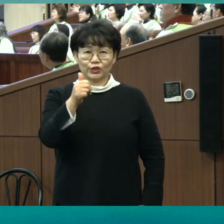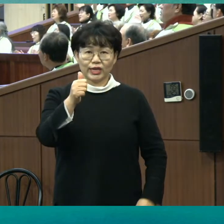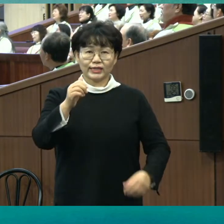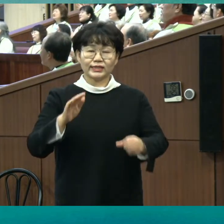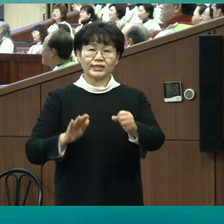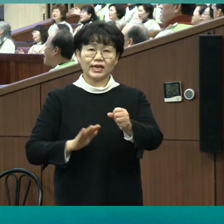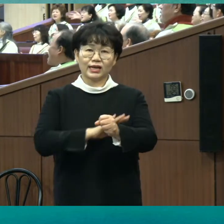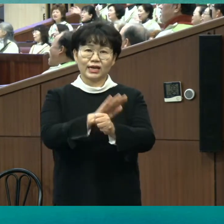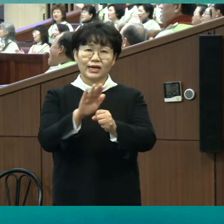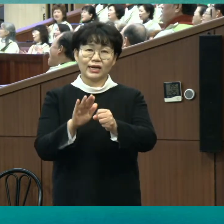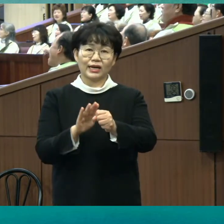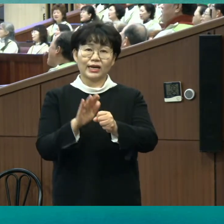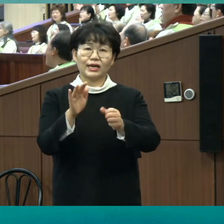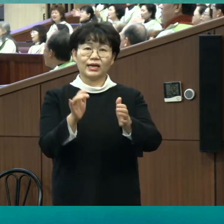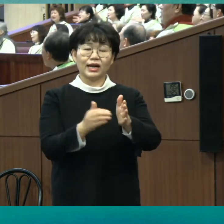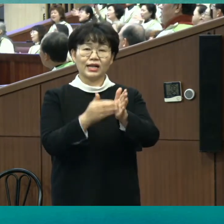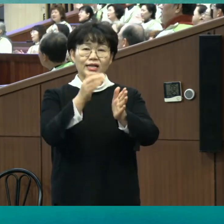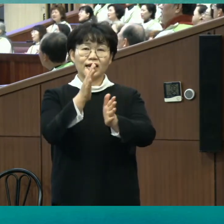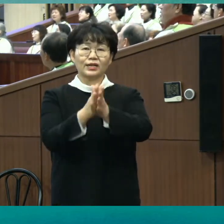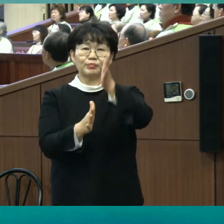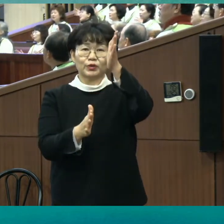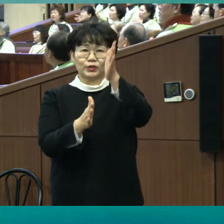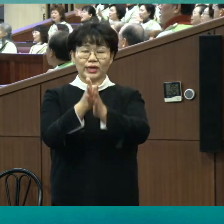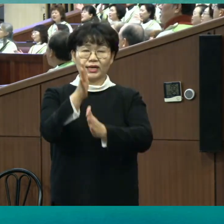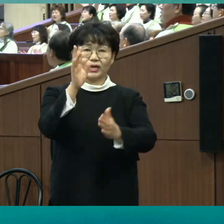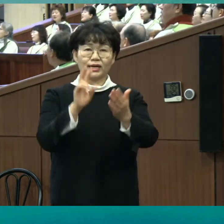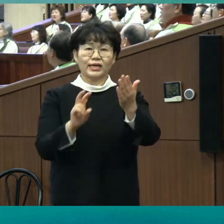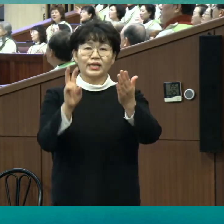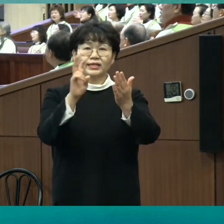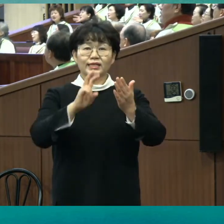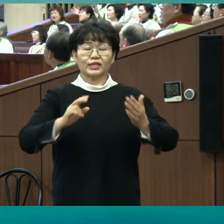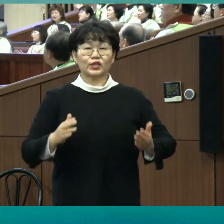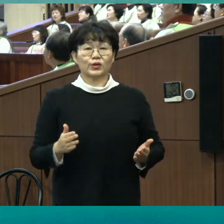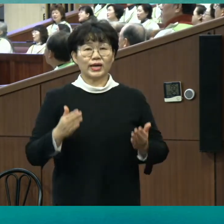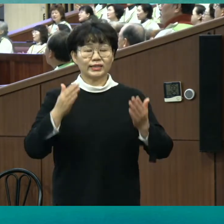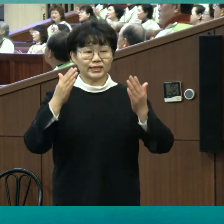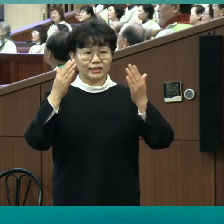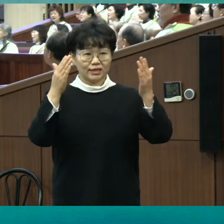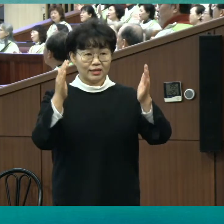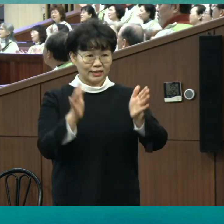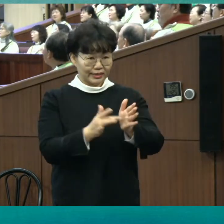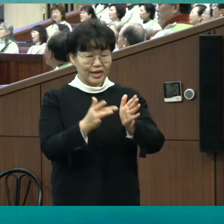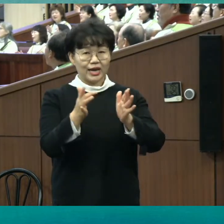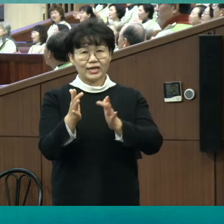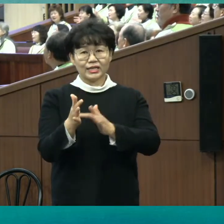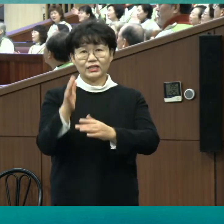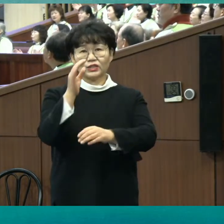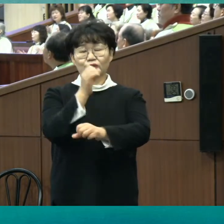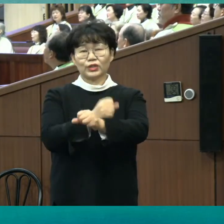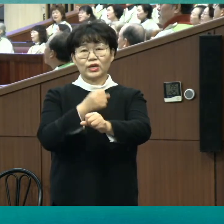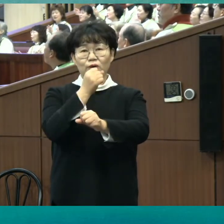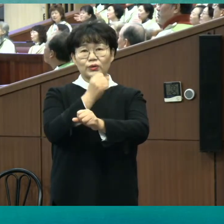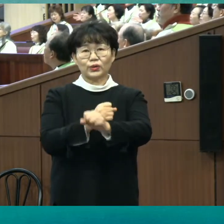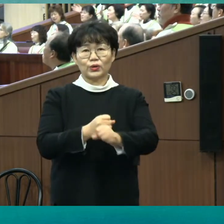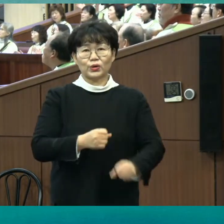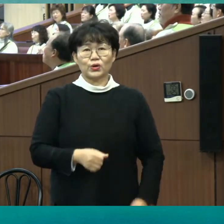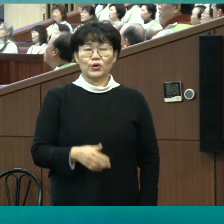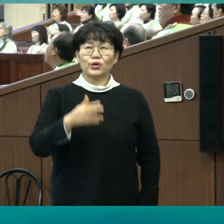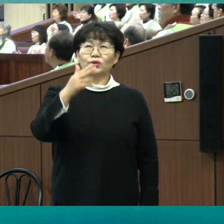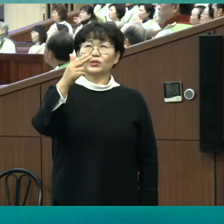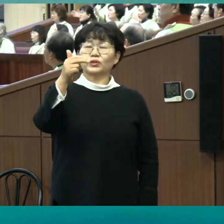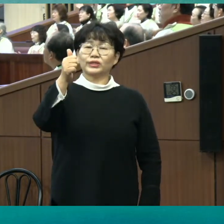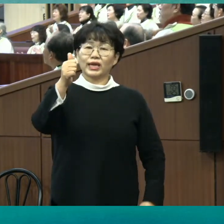주의 그 사랑 한량 없도다. 찬송을 지어라 예수의